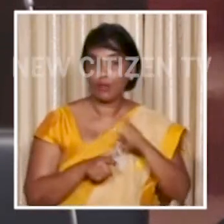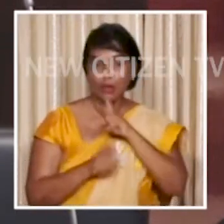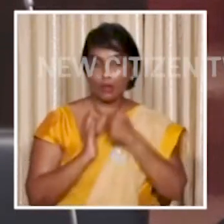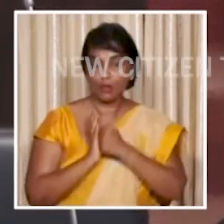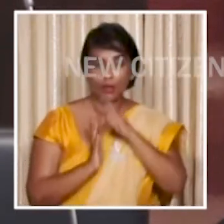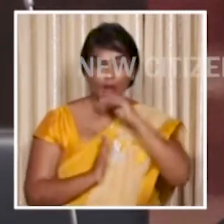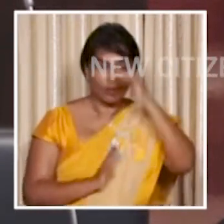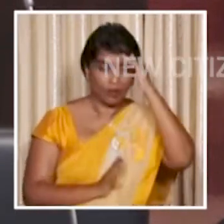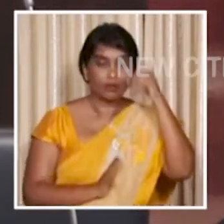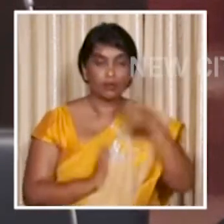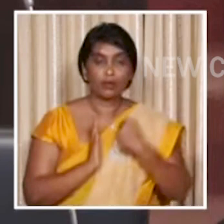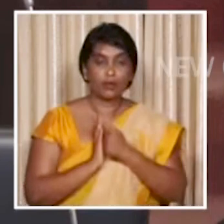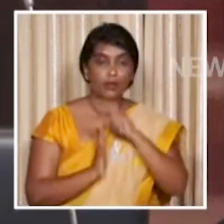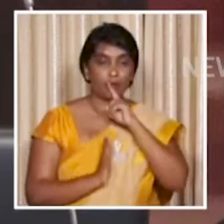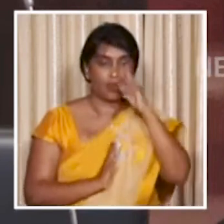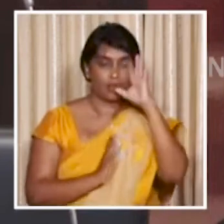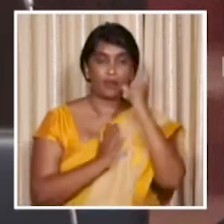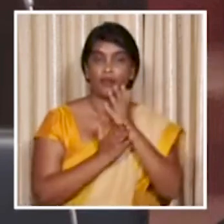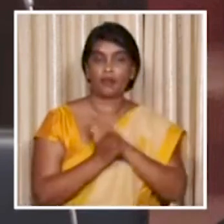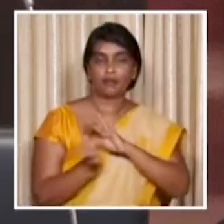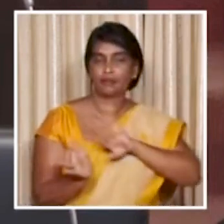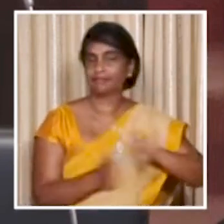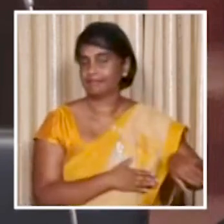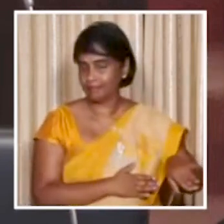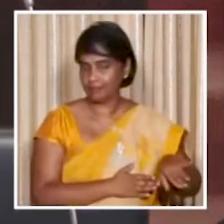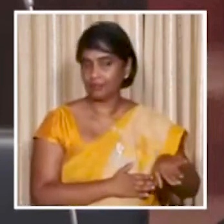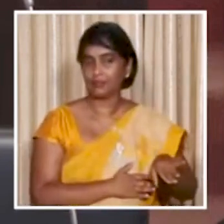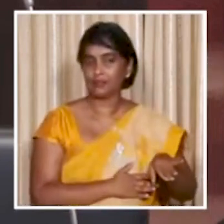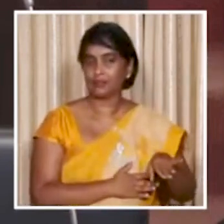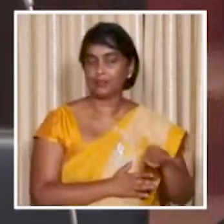ඇතුළු. අද වෙලා තියෙන්නේ ව්‍යවස්ථාව පැත්තකට දාලා